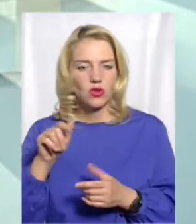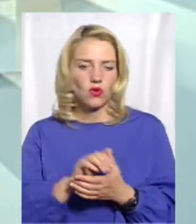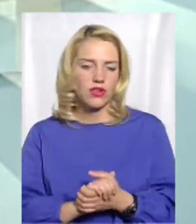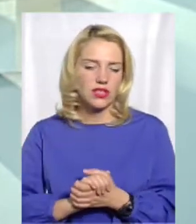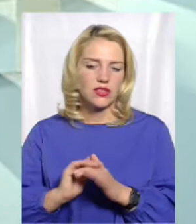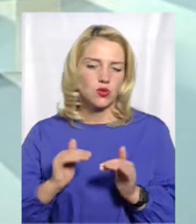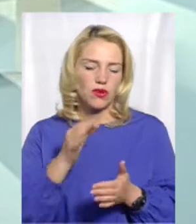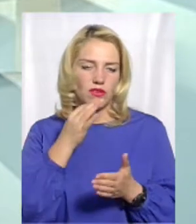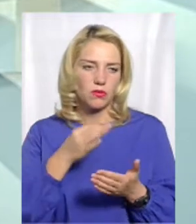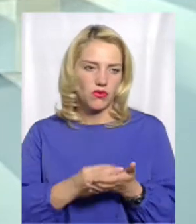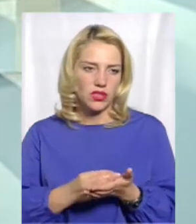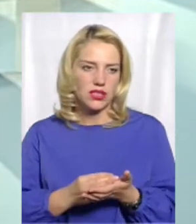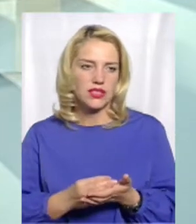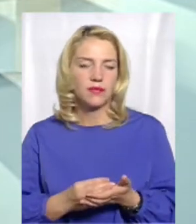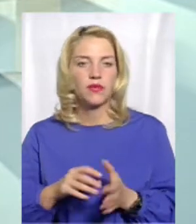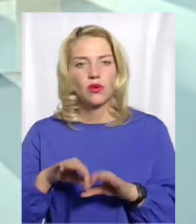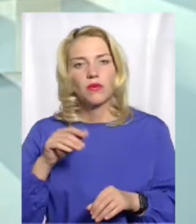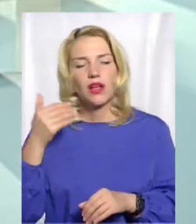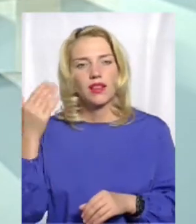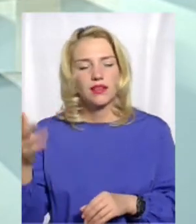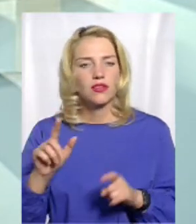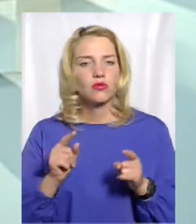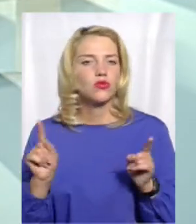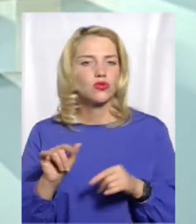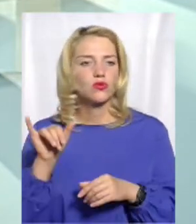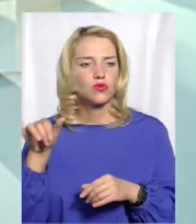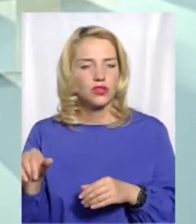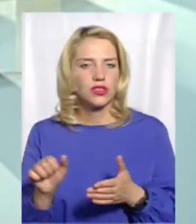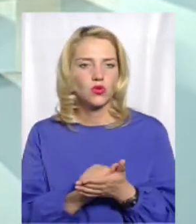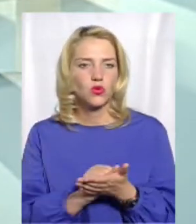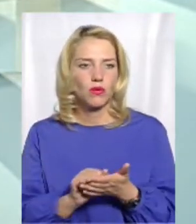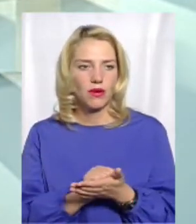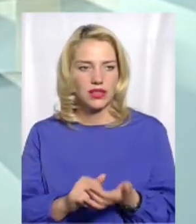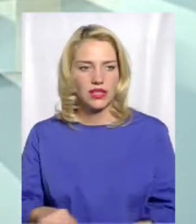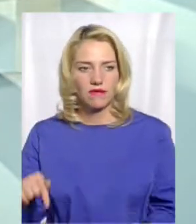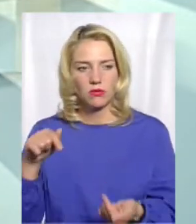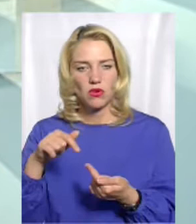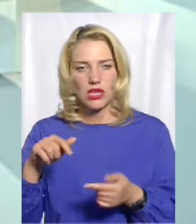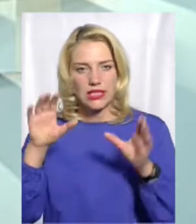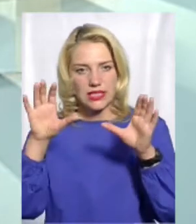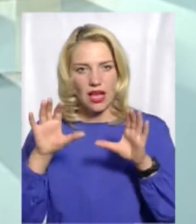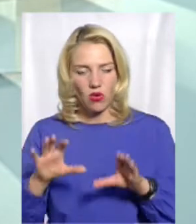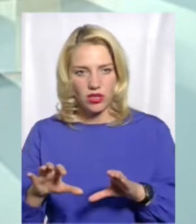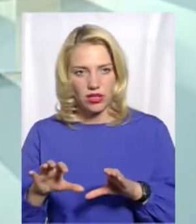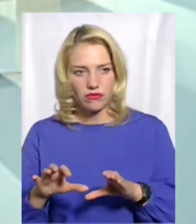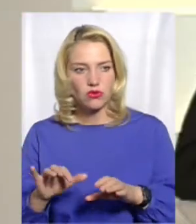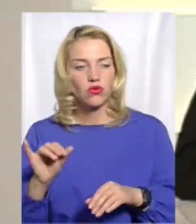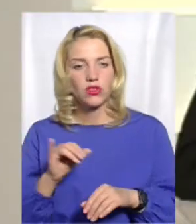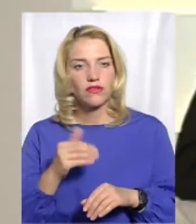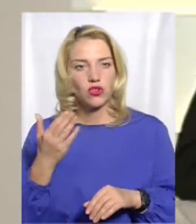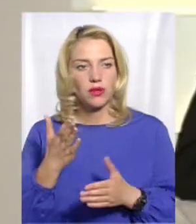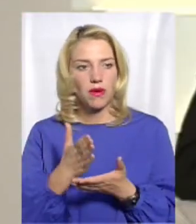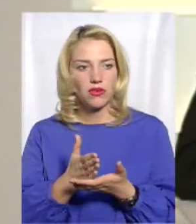екологічні інвестиції. Обрали їх, бо в них документи відповідають вимогам чинного законодавства.